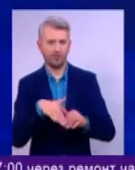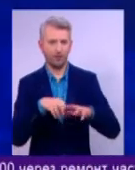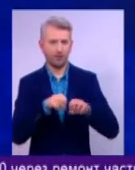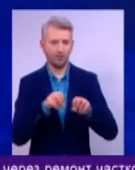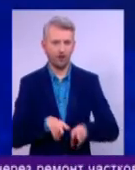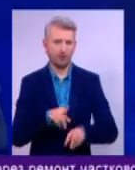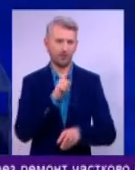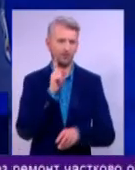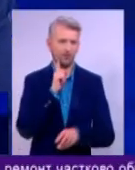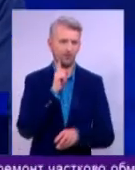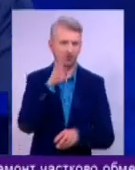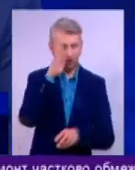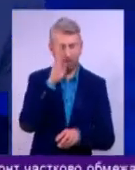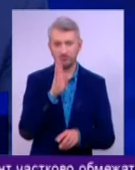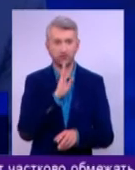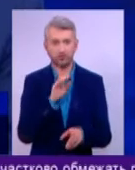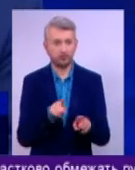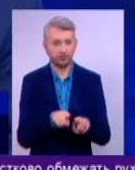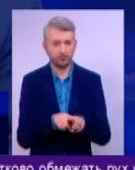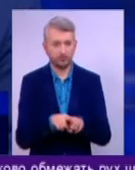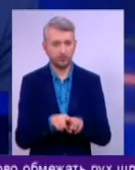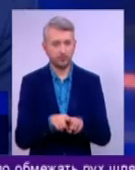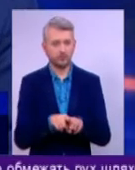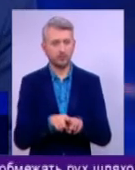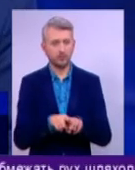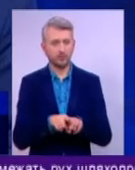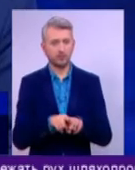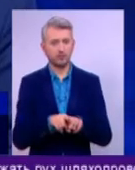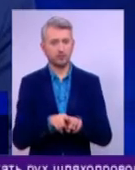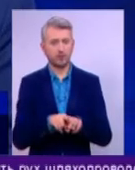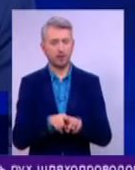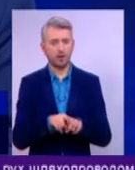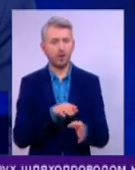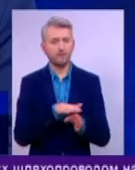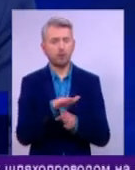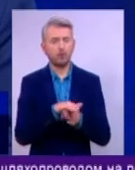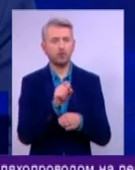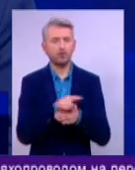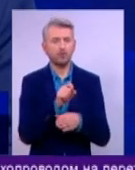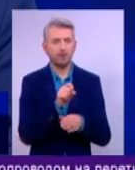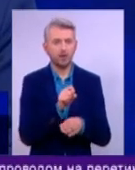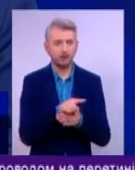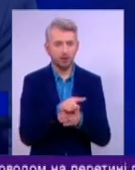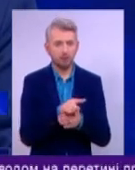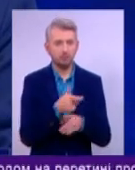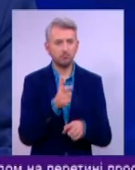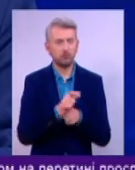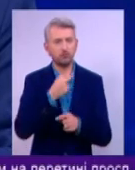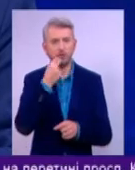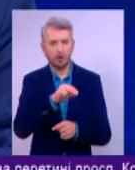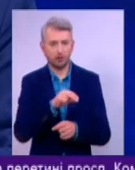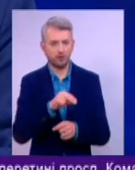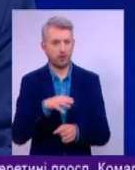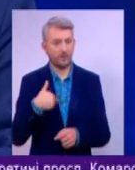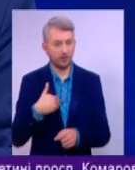фахівець, юнак чи дівчина, до речі, значить, виконують завдання, безумовно, більш якісне і